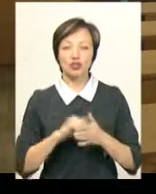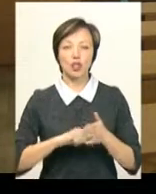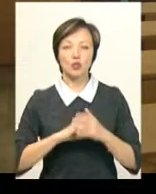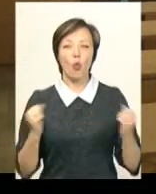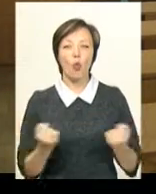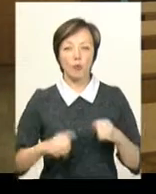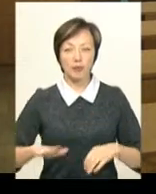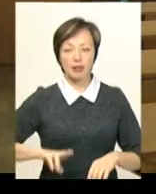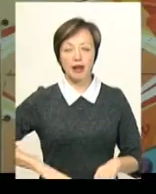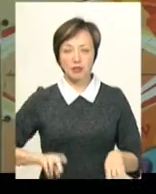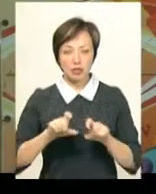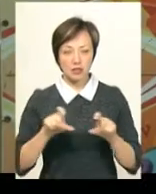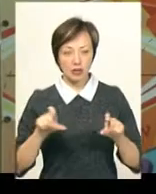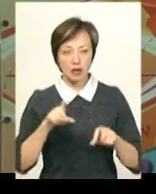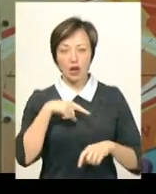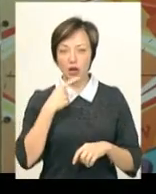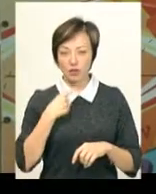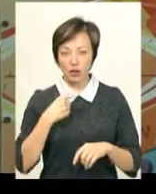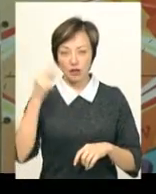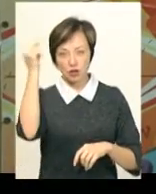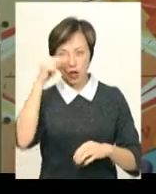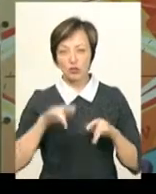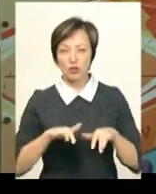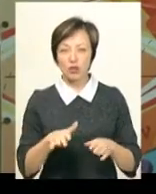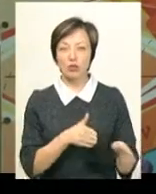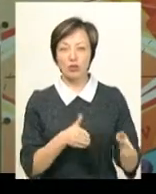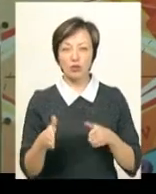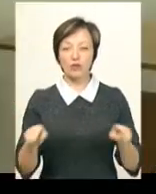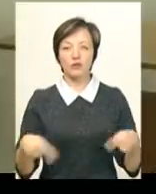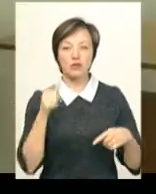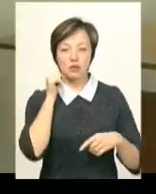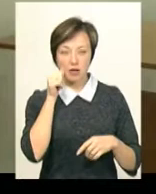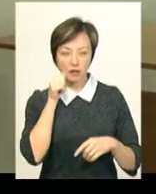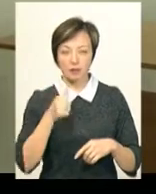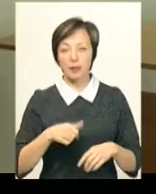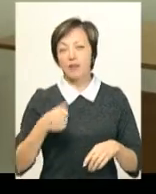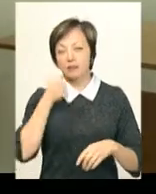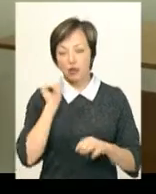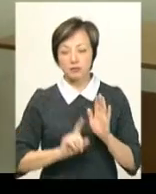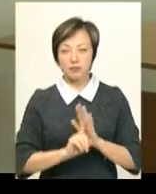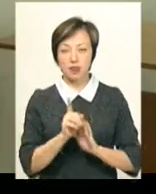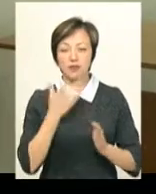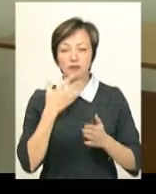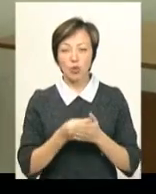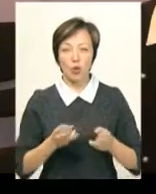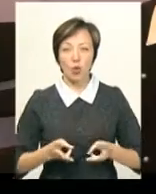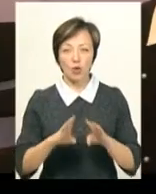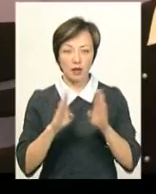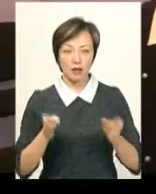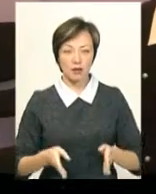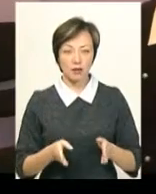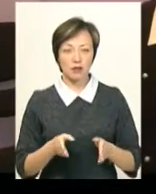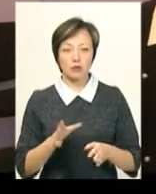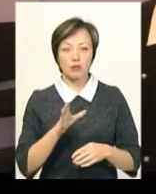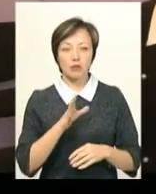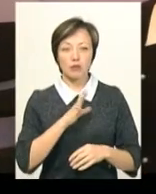приміщенні. Та директор закладу Людмила Пістрюга каже, навчальний процес готовий відновити хоч завтра. Учора тут запустили модульну котельну. Котельня